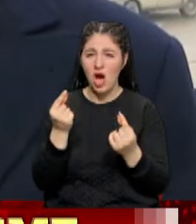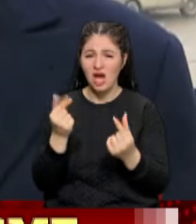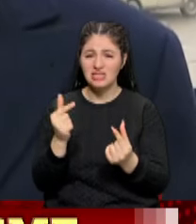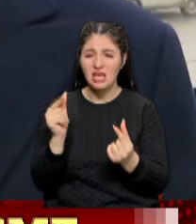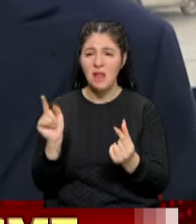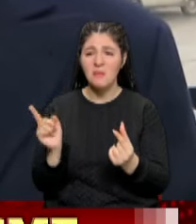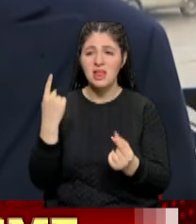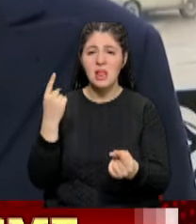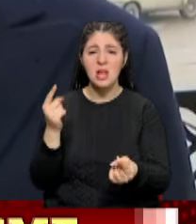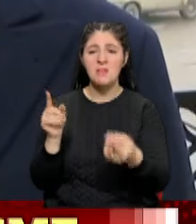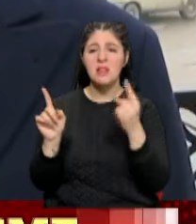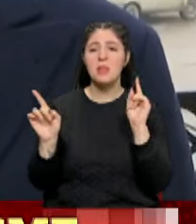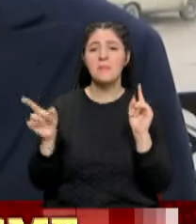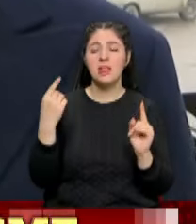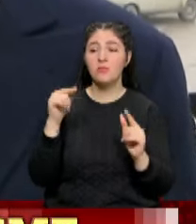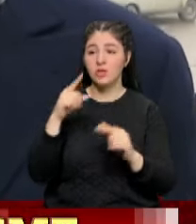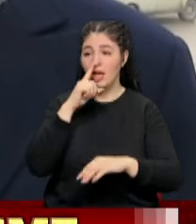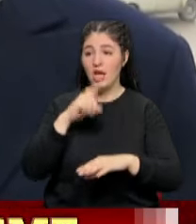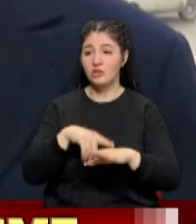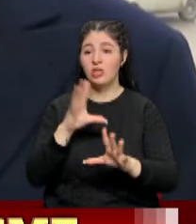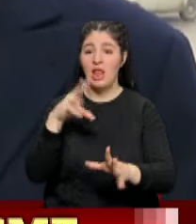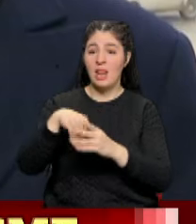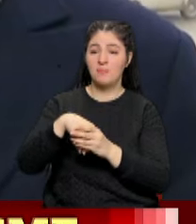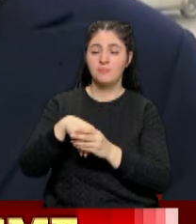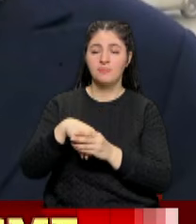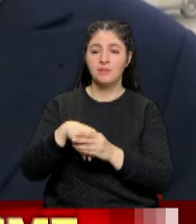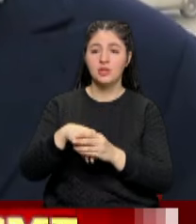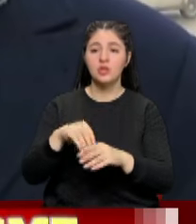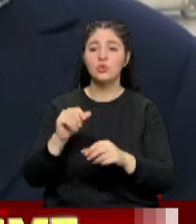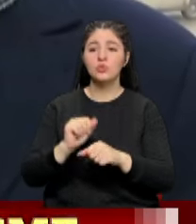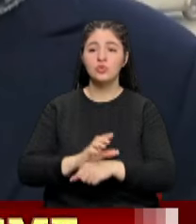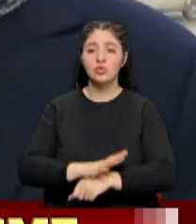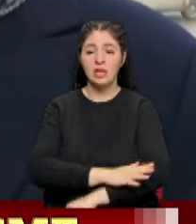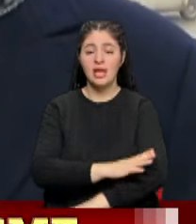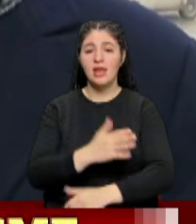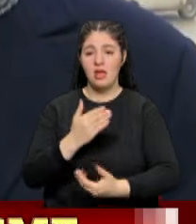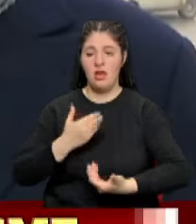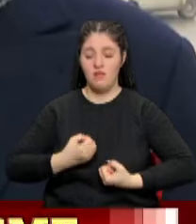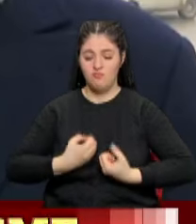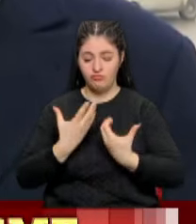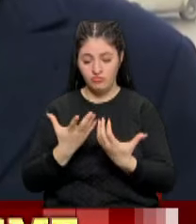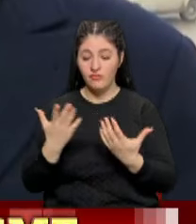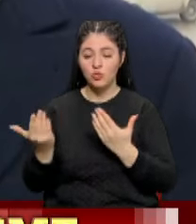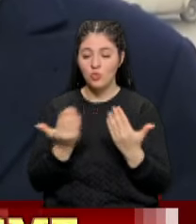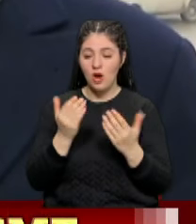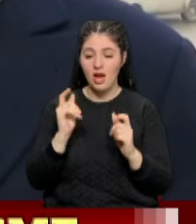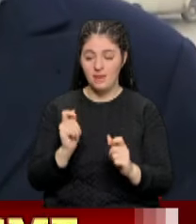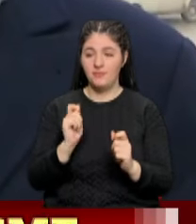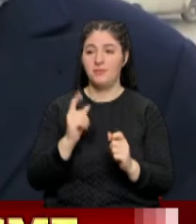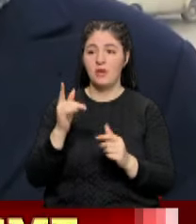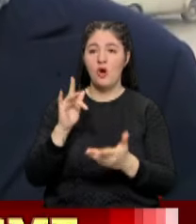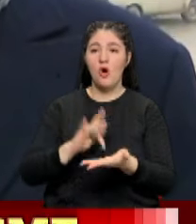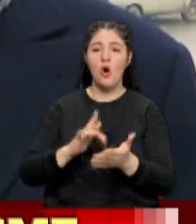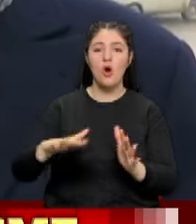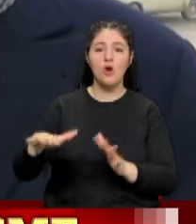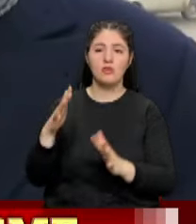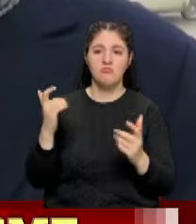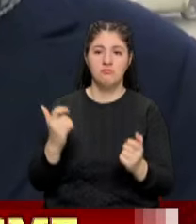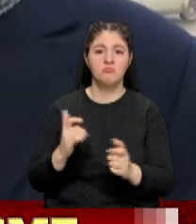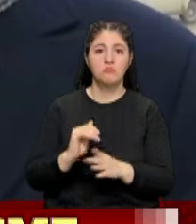nadir. Burada inançların da bir arada duygularını ilettiği ve dualarını ettiği bir ortamı